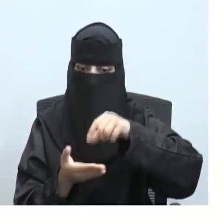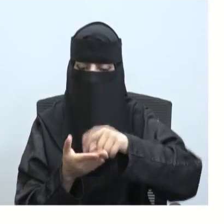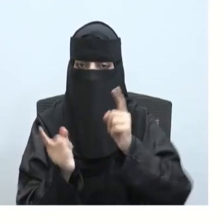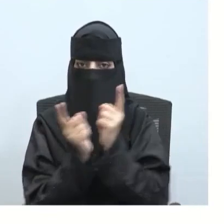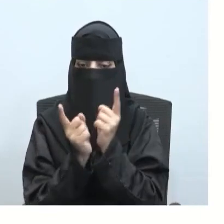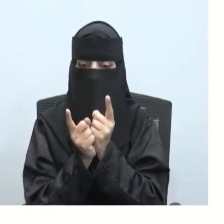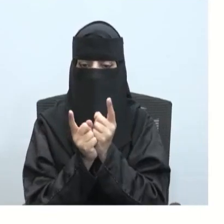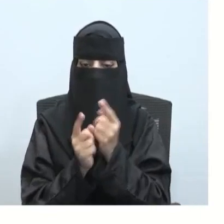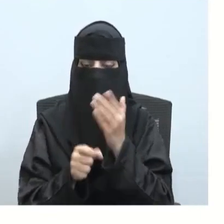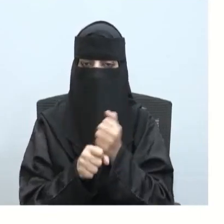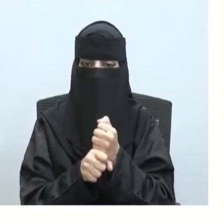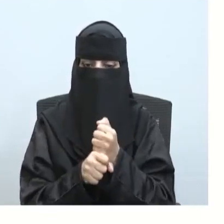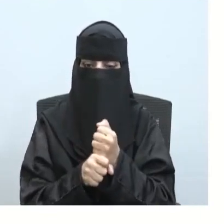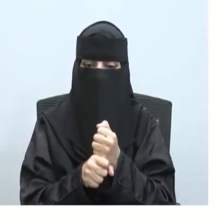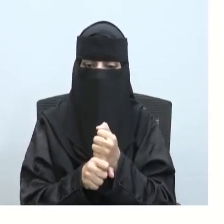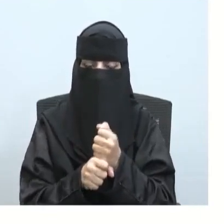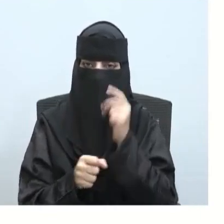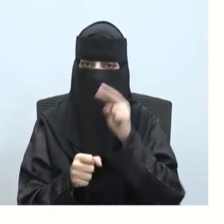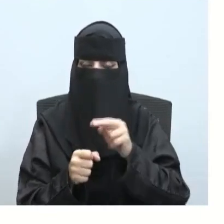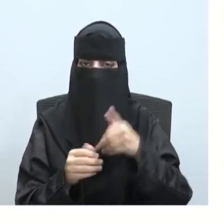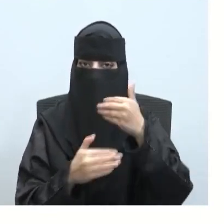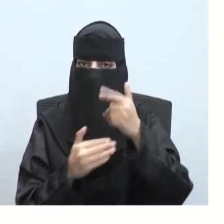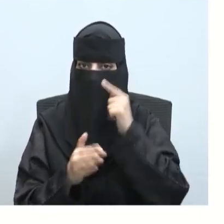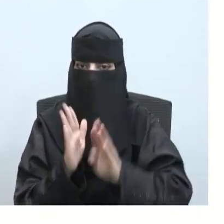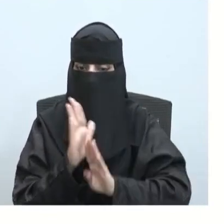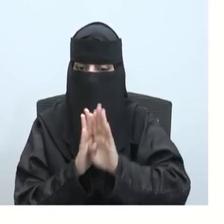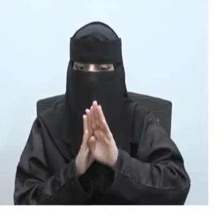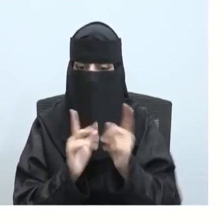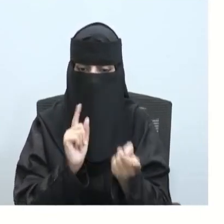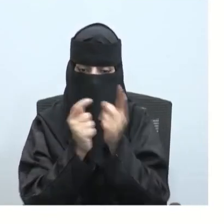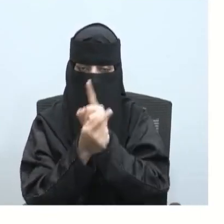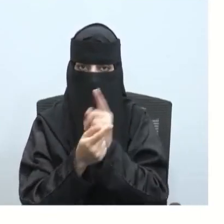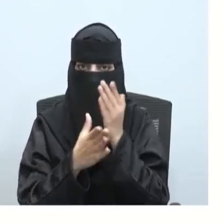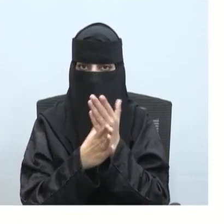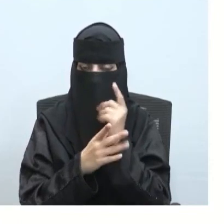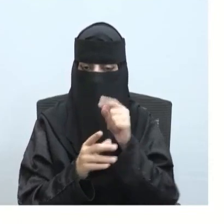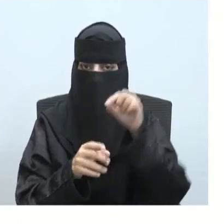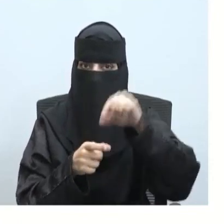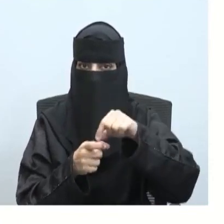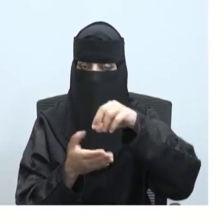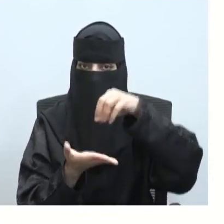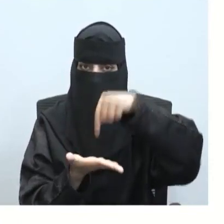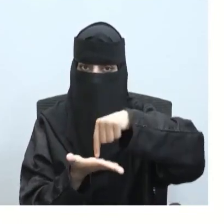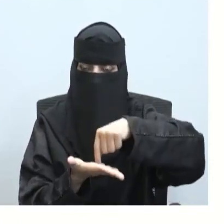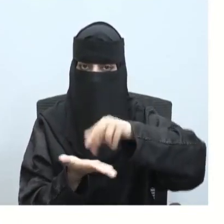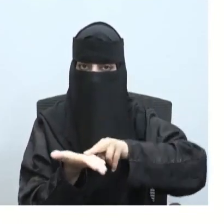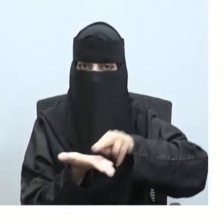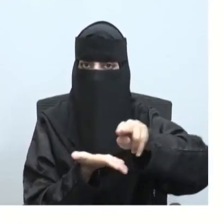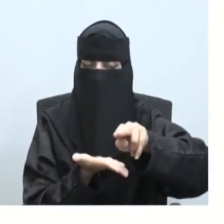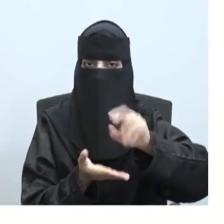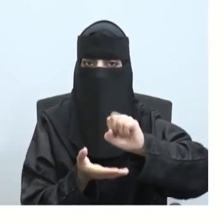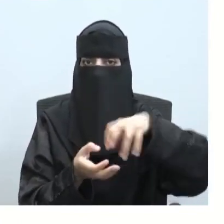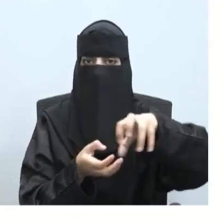لها، بحيث يمكن متابعة الإنتاج. وفي المقابل، ستقوم العقد الوسطى بإعادة توجيه الرسالة إلى